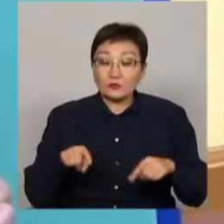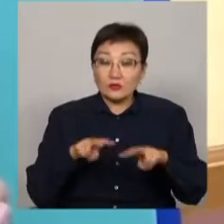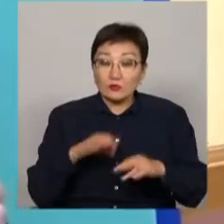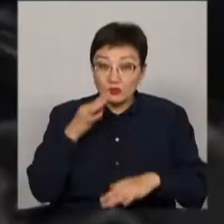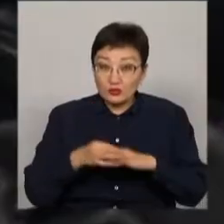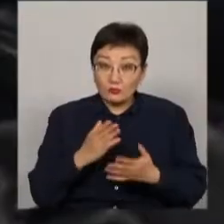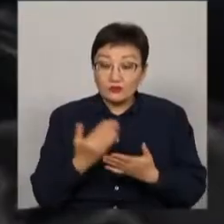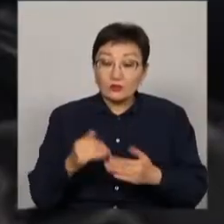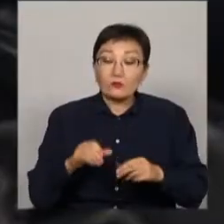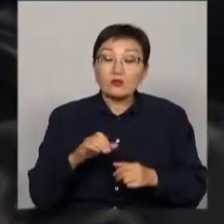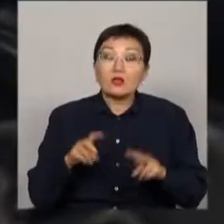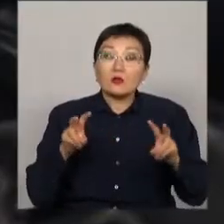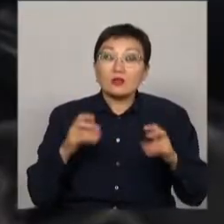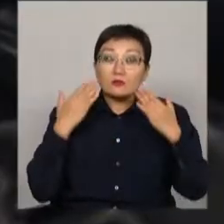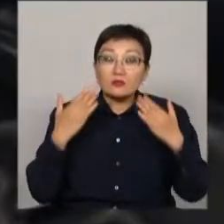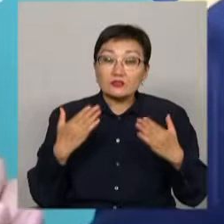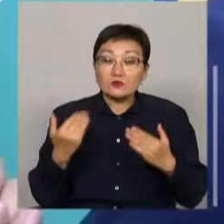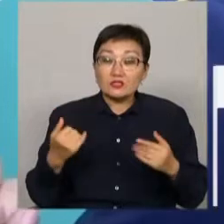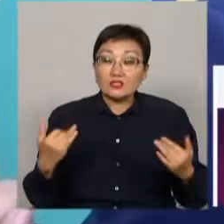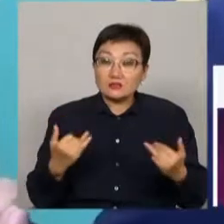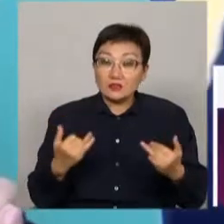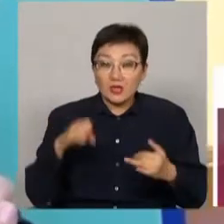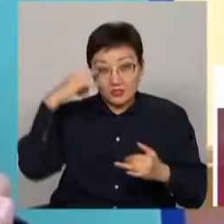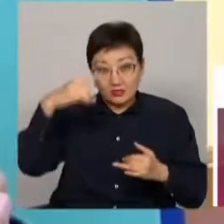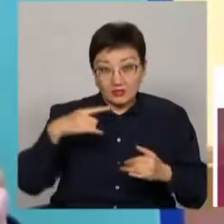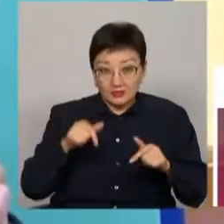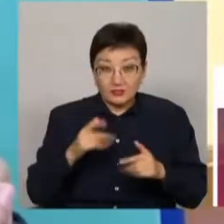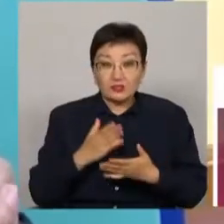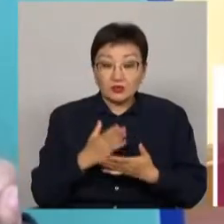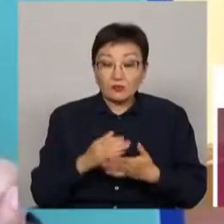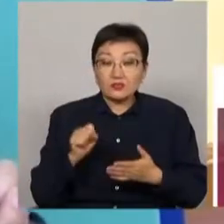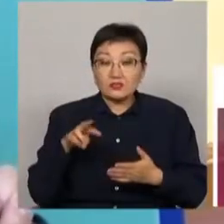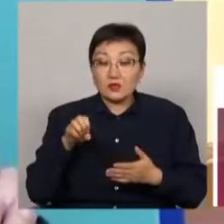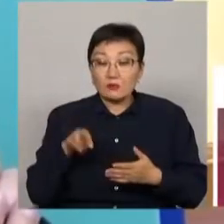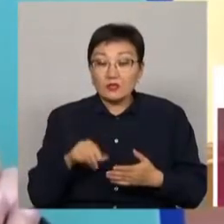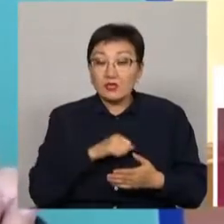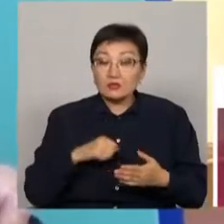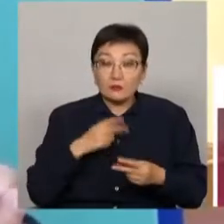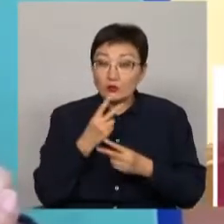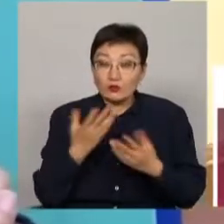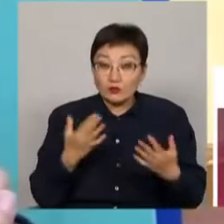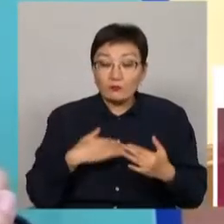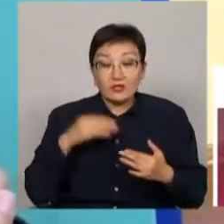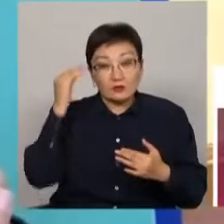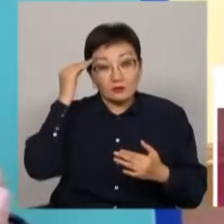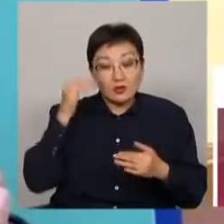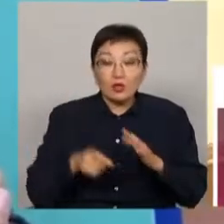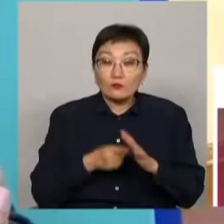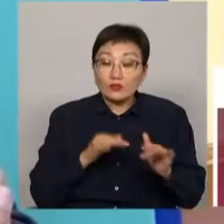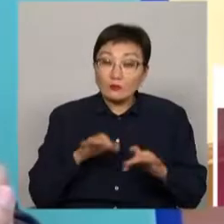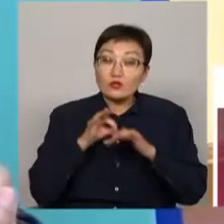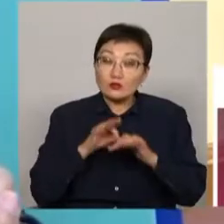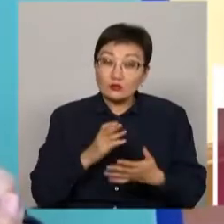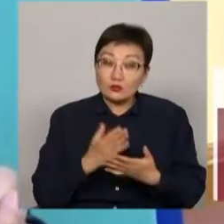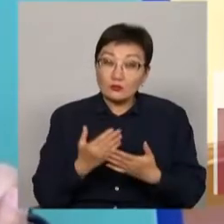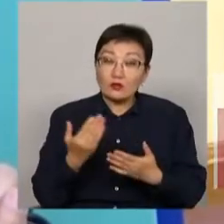жатыр. Оның статусын білмеймін, бірақ оның дәл қазір Қазақстанда екен білем. Самат Әбішті өзім көрмедім. Менің ойымша тергеу амалдары жүріп жатыр.